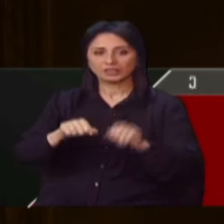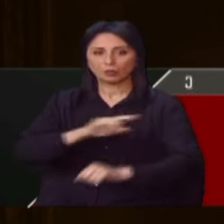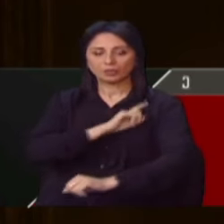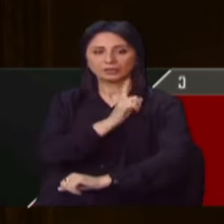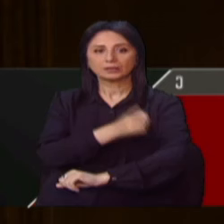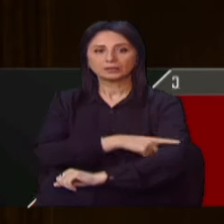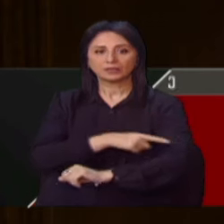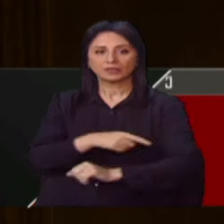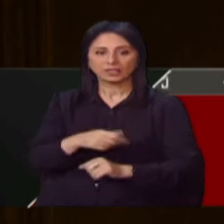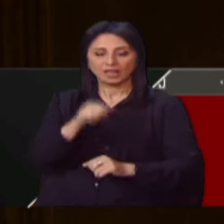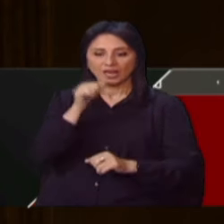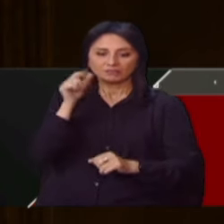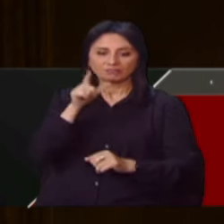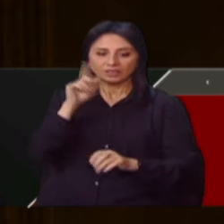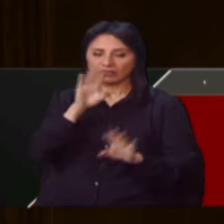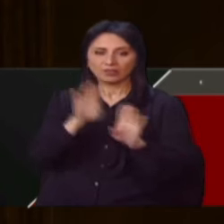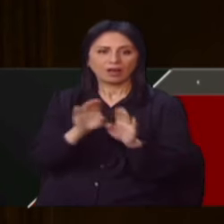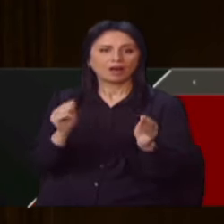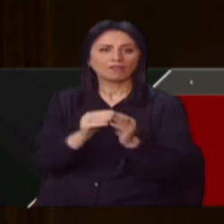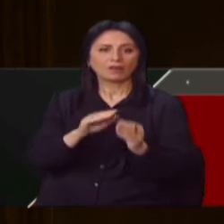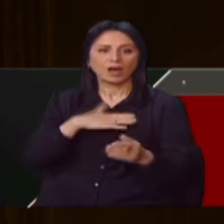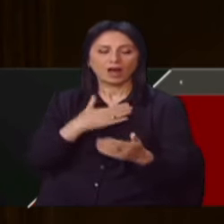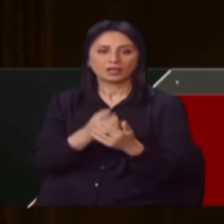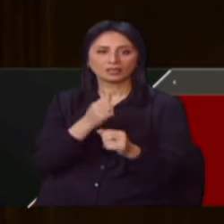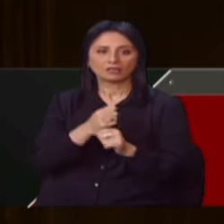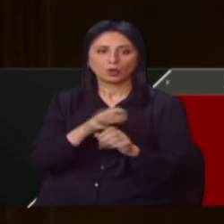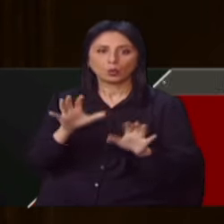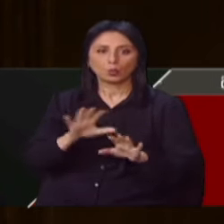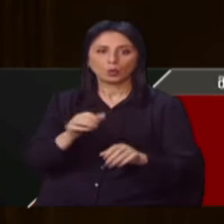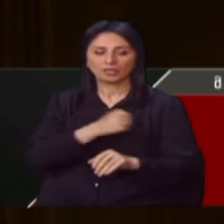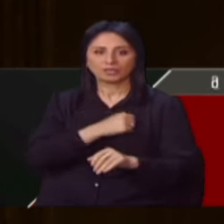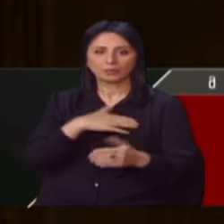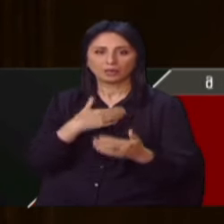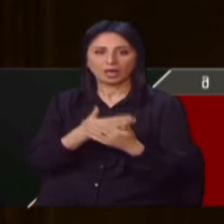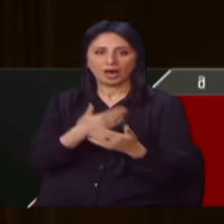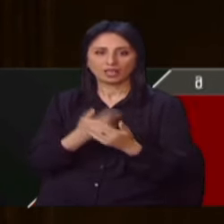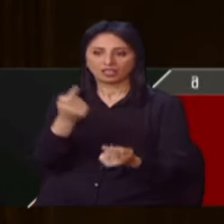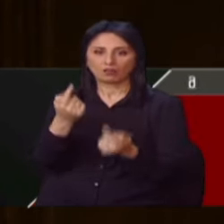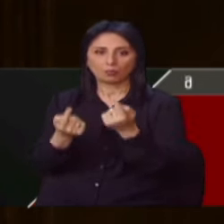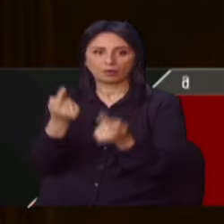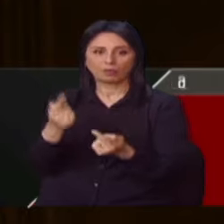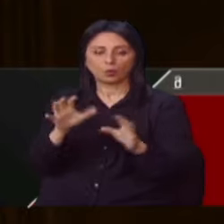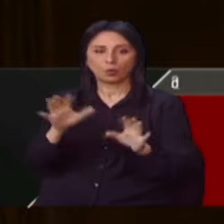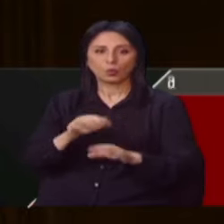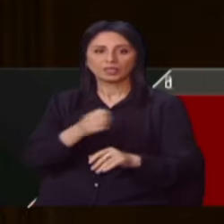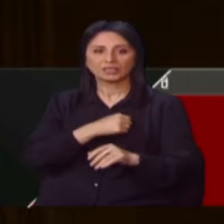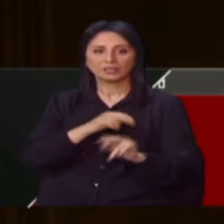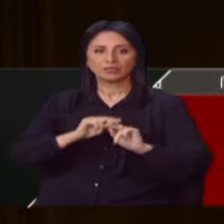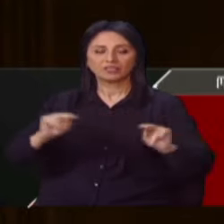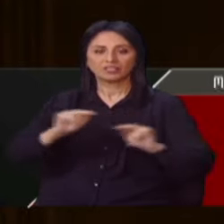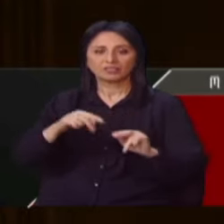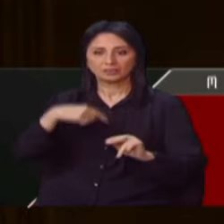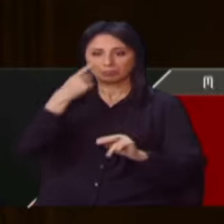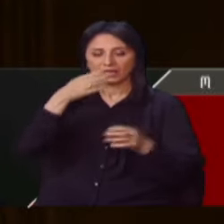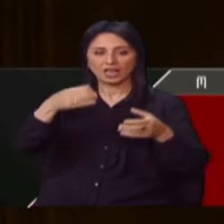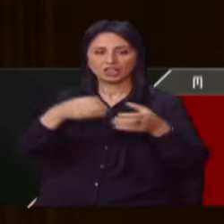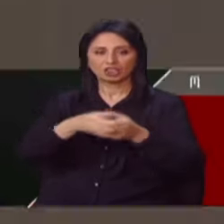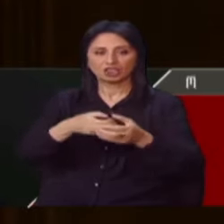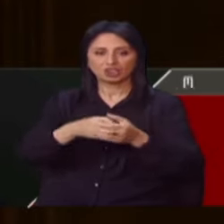ძალა გასული წლების მსგავსად კვლავ აქტიურად ახორციელებდა უკანონო სამხედრო აქტივობებს, მათ შორის უკანონო სამხედრო ცნებსა და პირადი